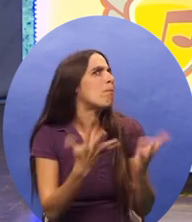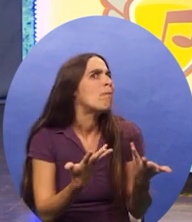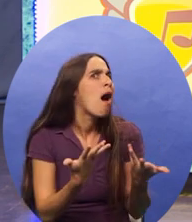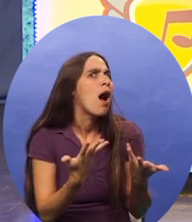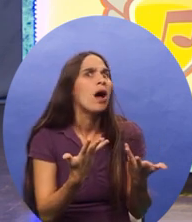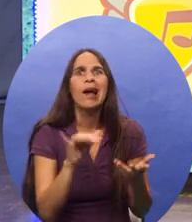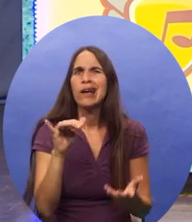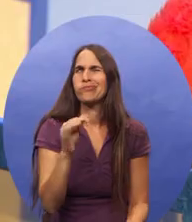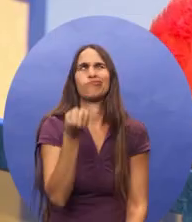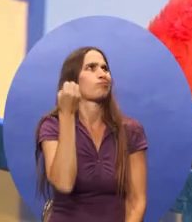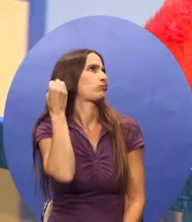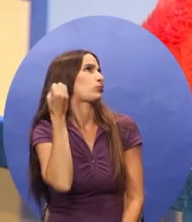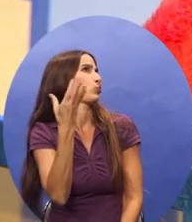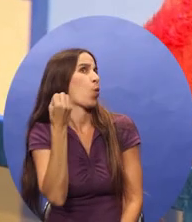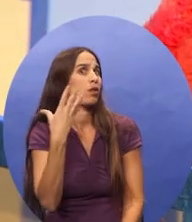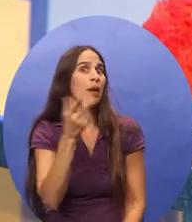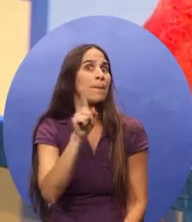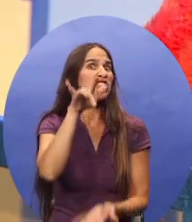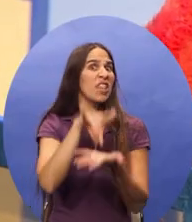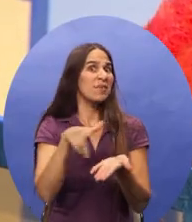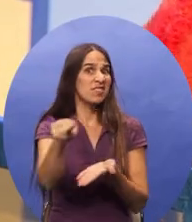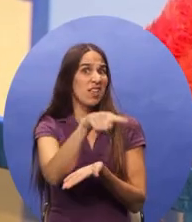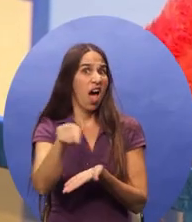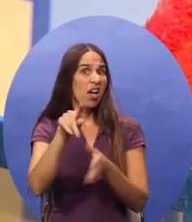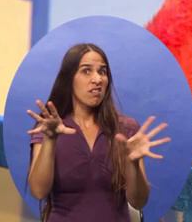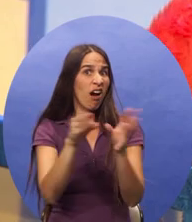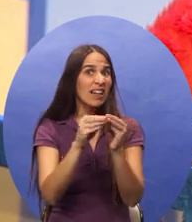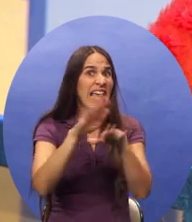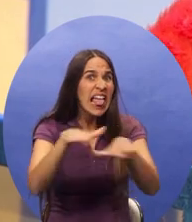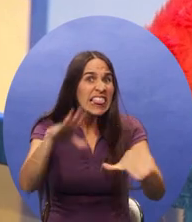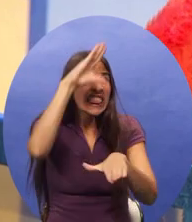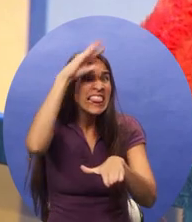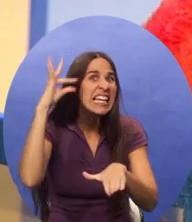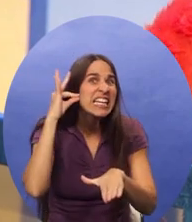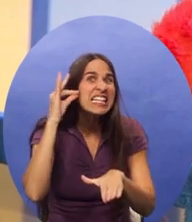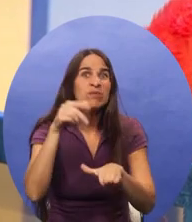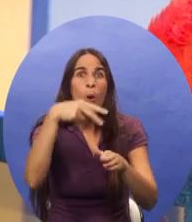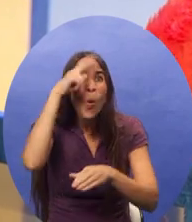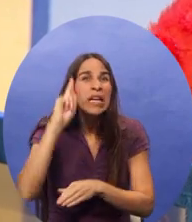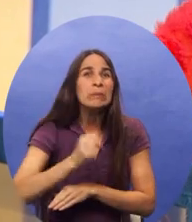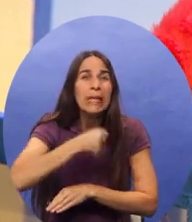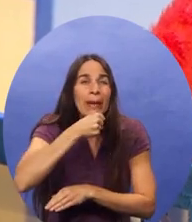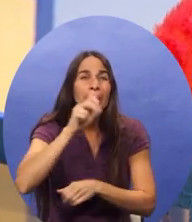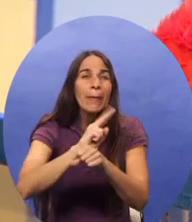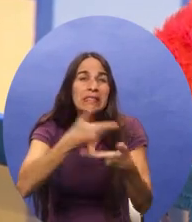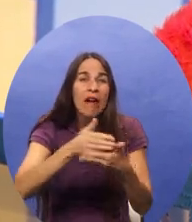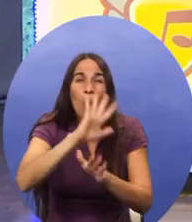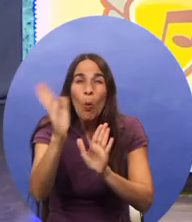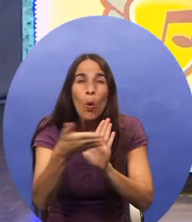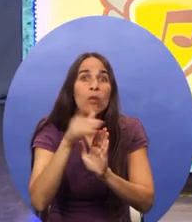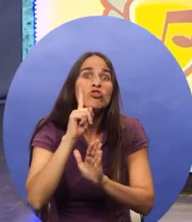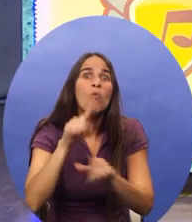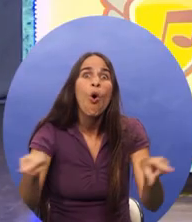מה? איזה שטויות. לכל מי שנמצא פה ביחד, לילדים ולילדות, להורים, לסבים ולסבתות